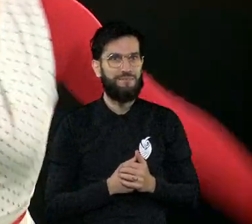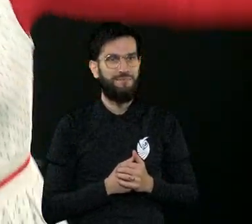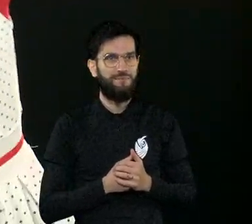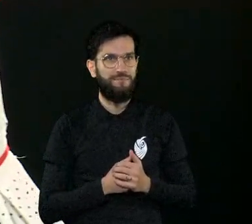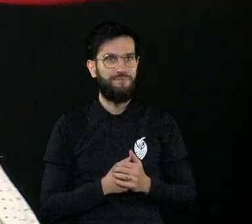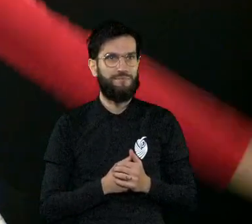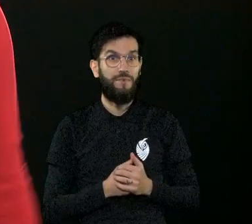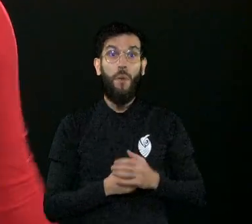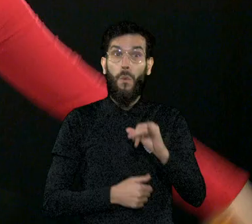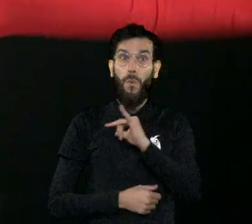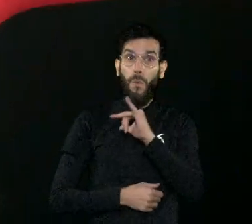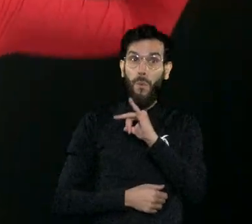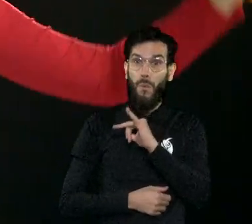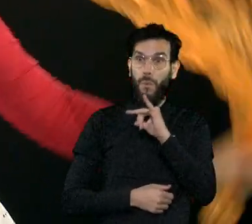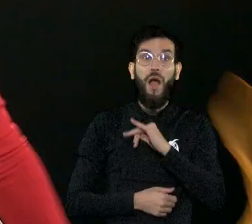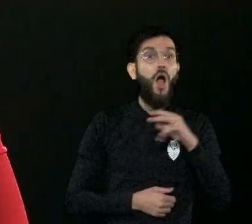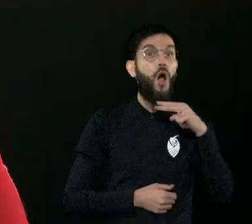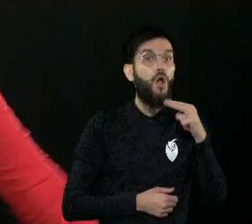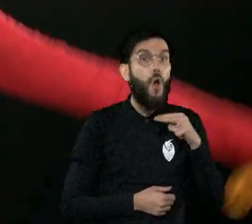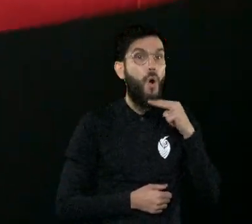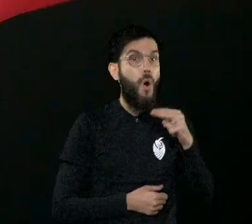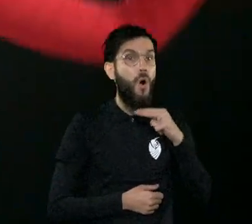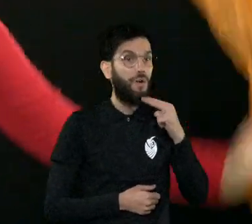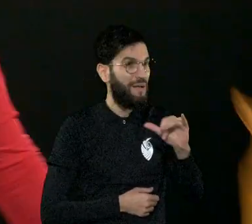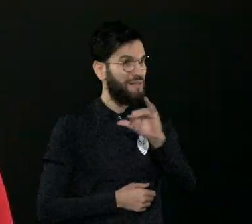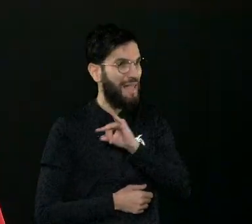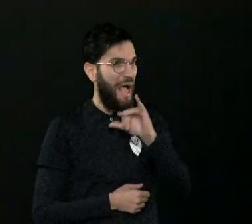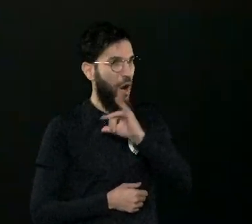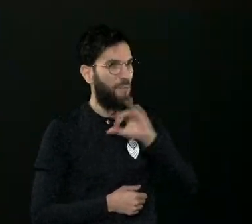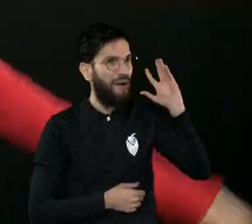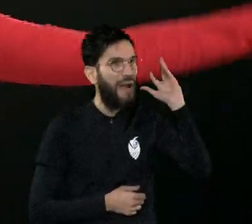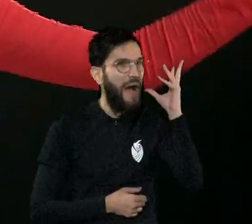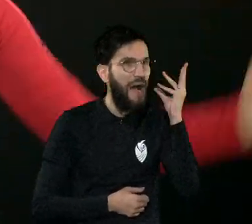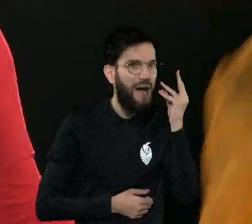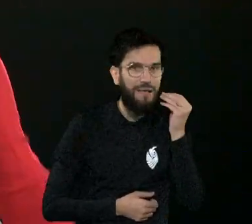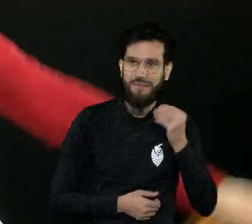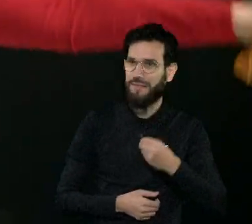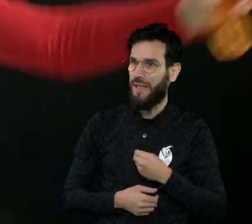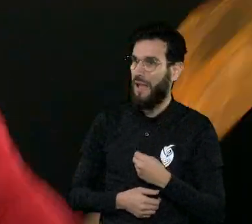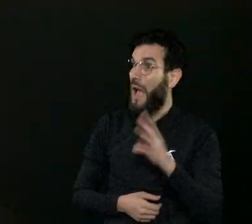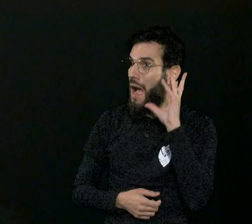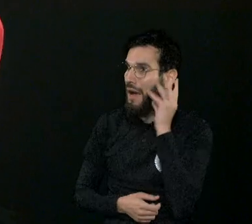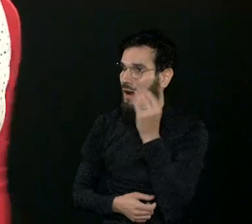tiež tajomné, v rozprávkach bývajú princezné.